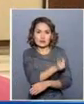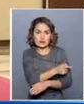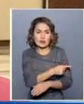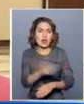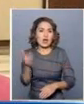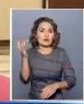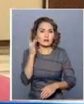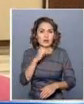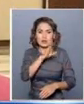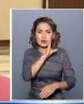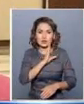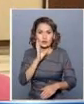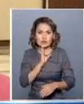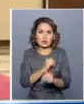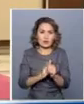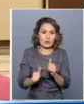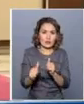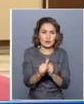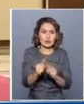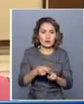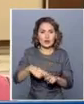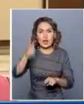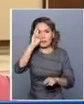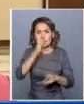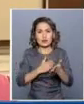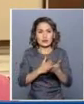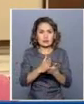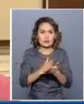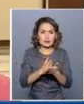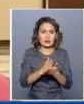де, жұмыста да, бала күтімінде де, мемлекеттік